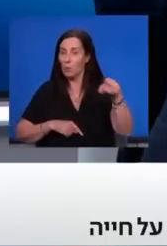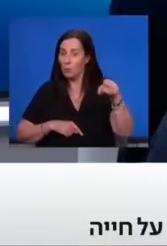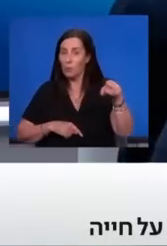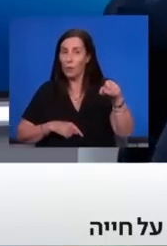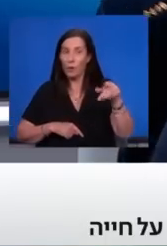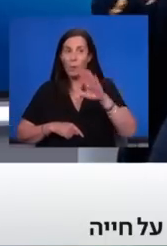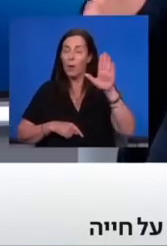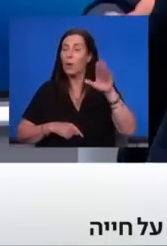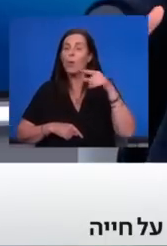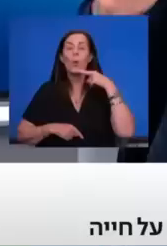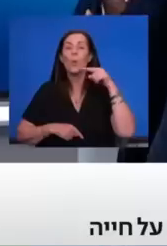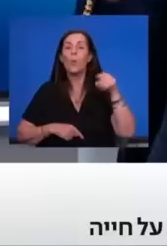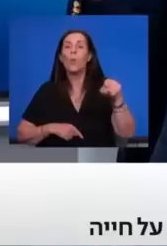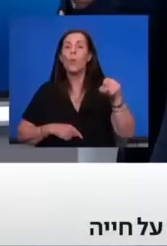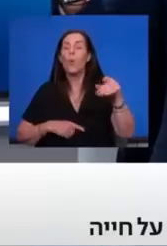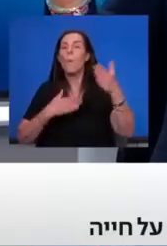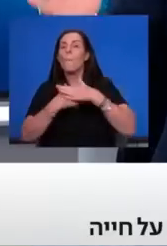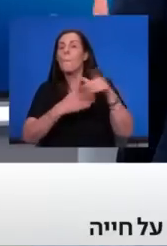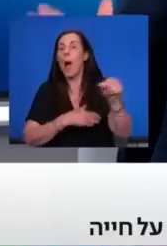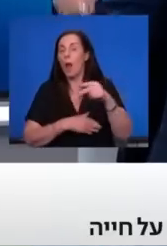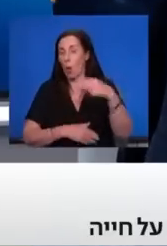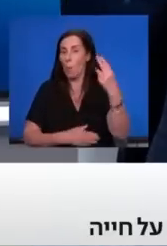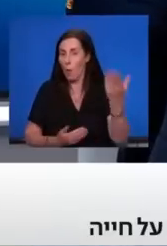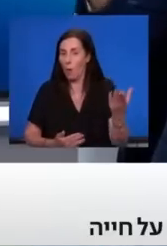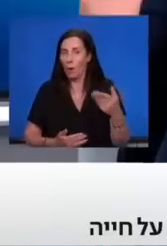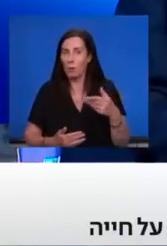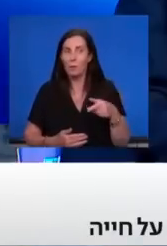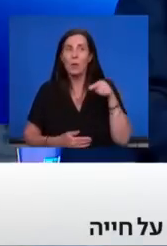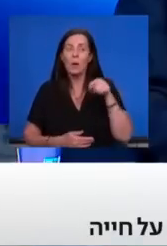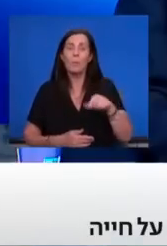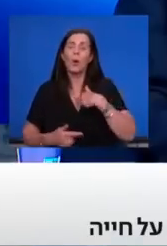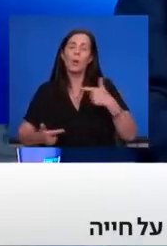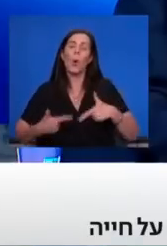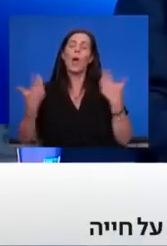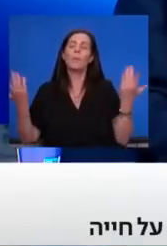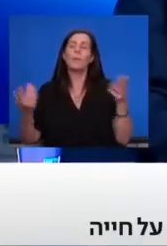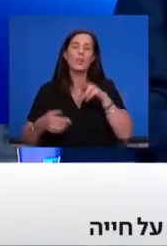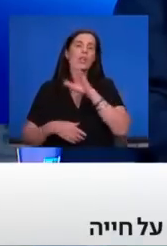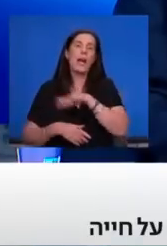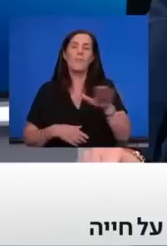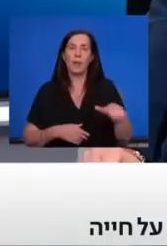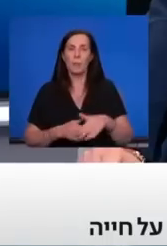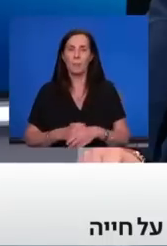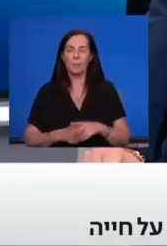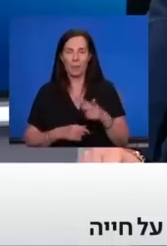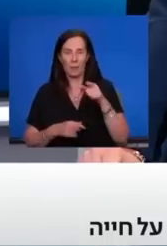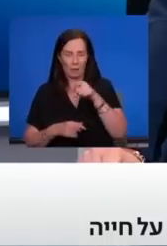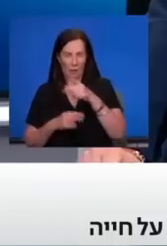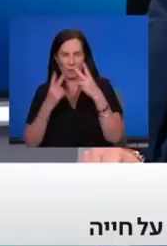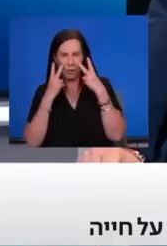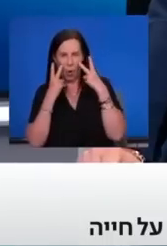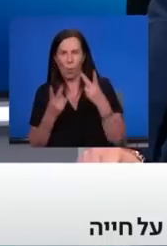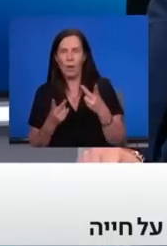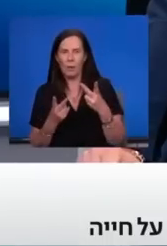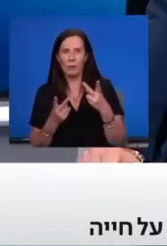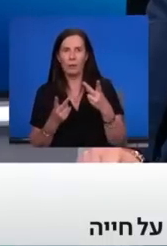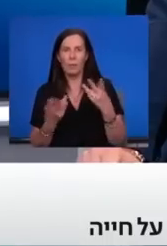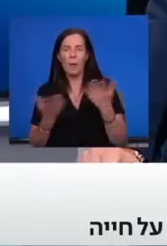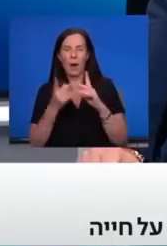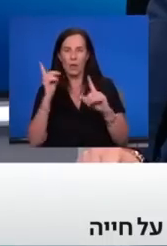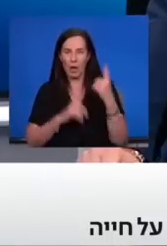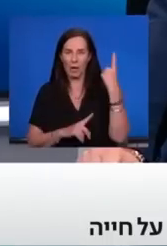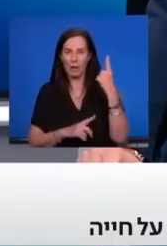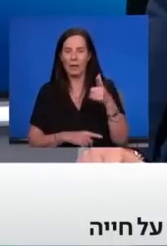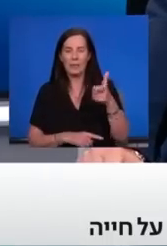אירוע כהוא ובעלו. אבל... פה אנחנו חיים. אבל אני אגיד כזה דבר, שאתה רואה את מה שקרה, את